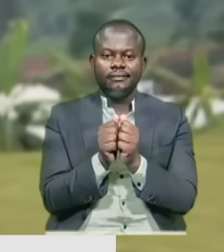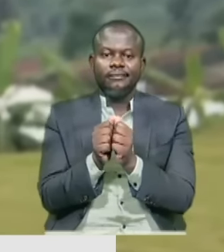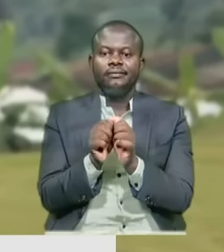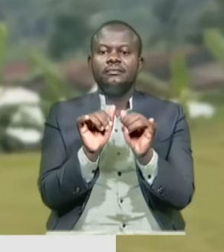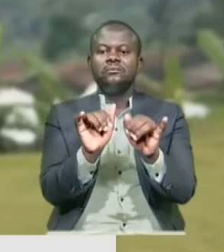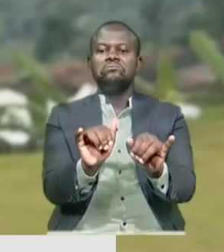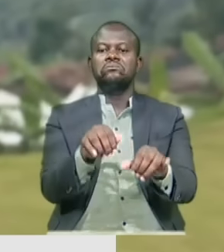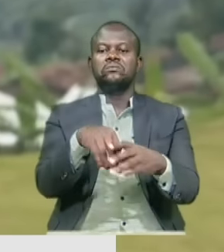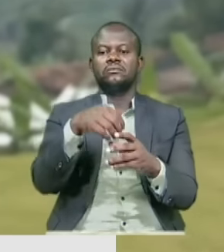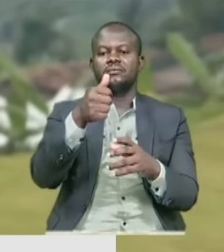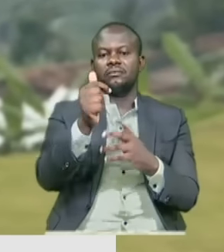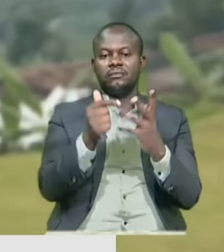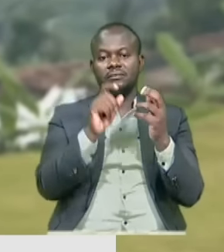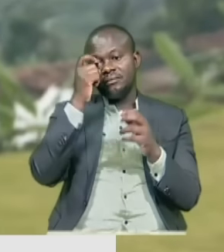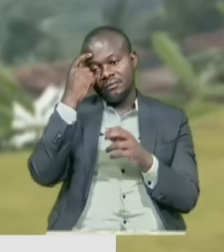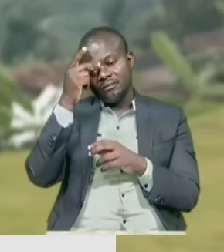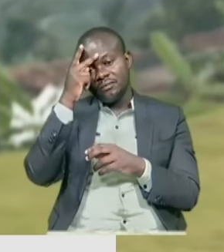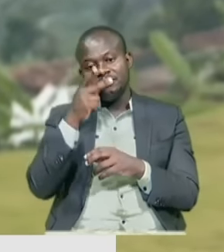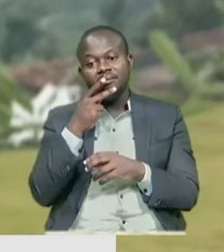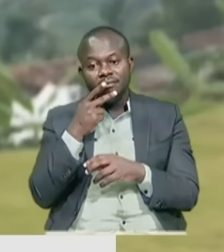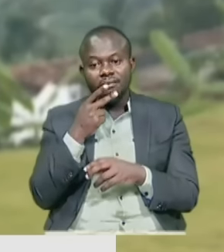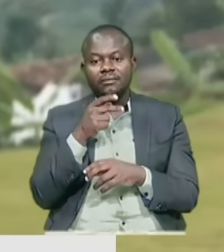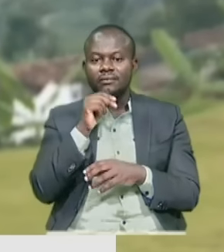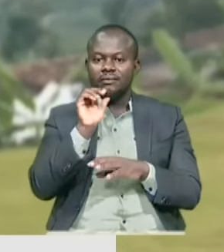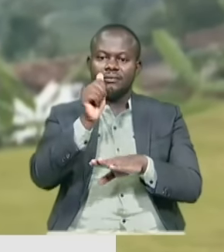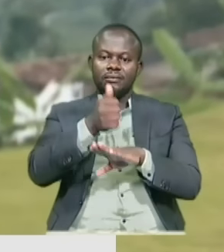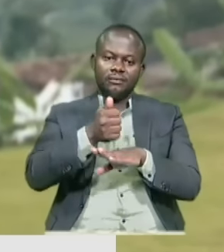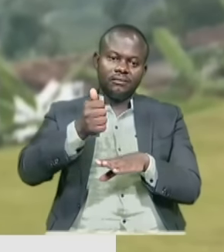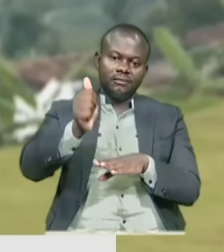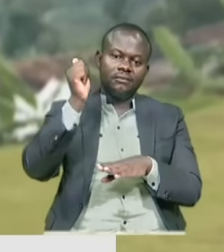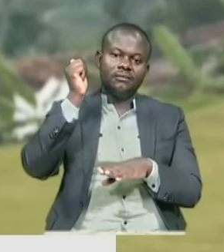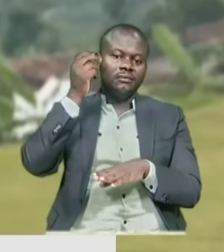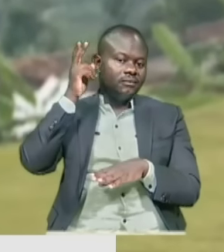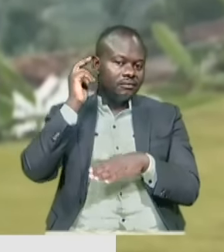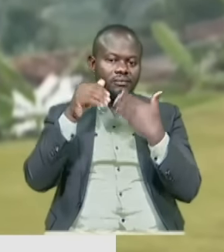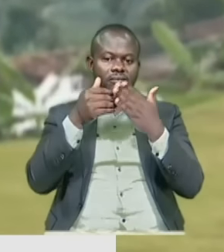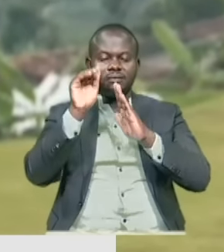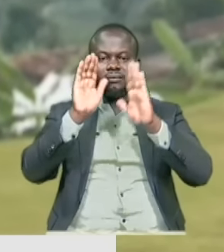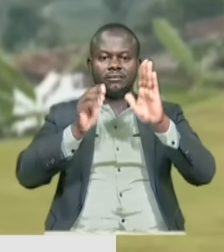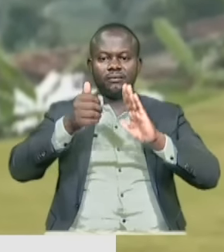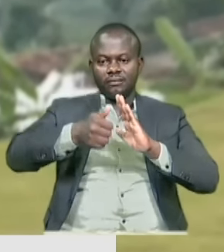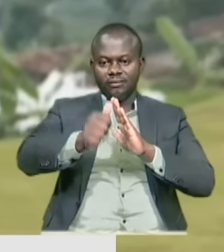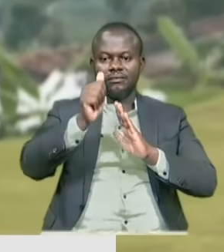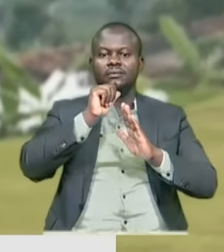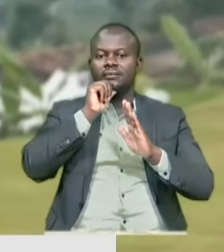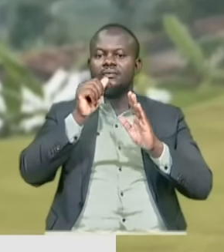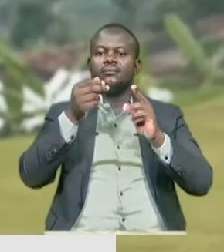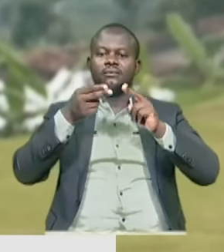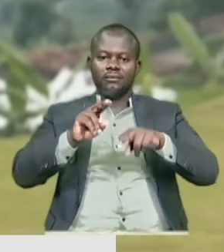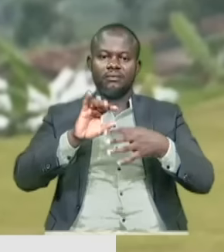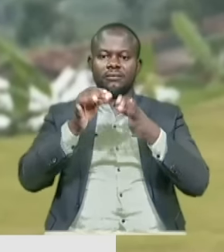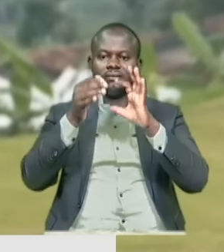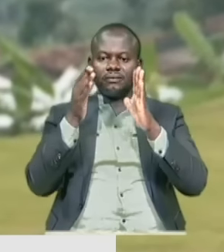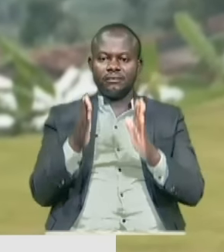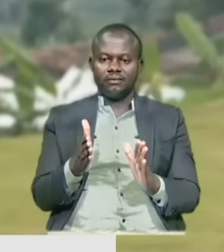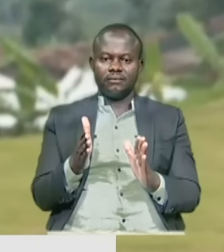muri icyo cya leta mubyeyi ntibashyireho akabo ngo bumve uruhare rwabo ntibabe koko